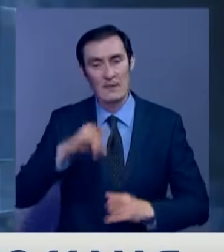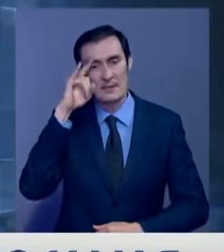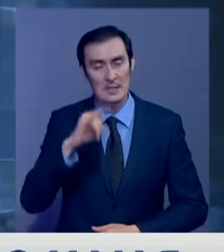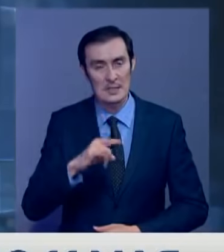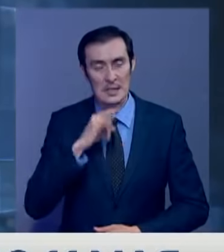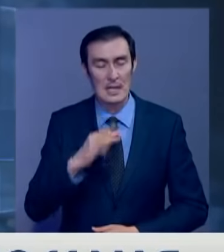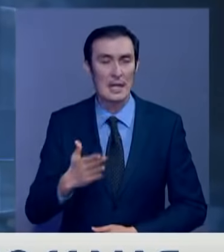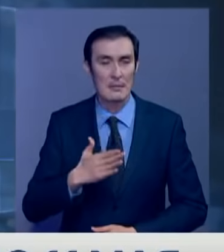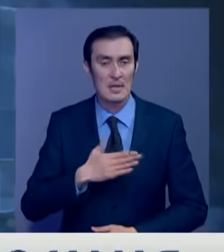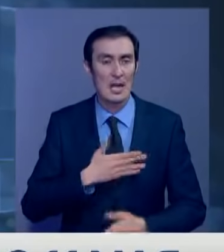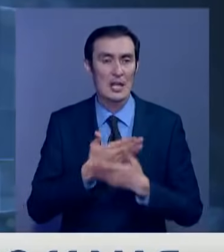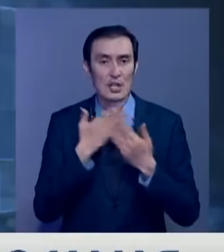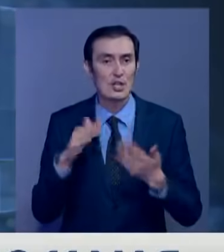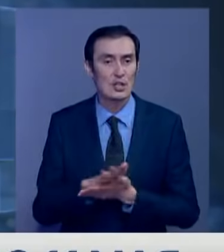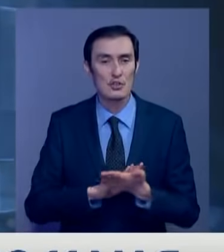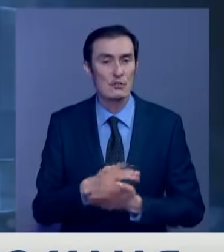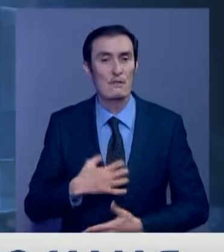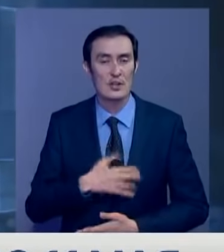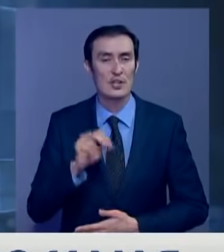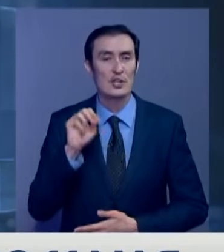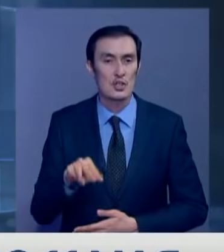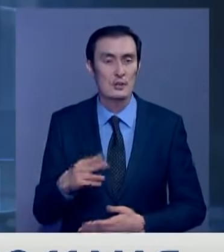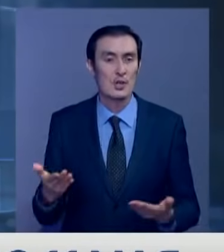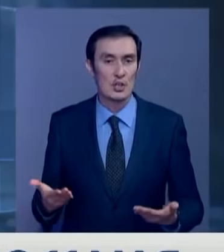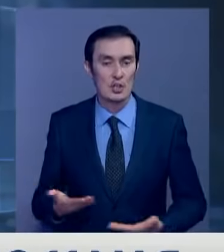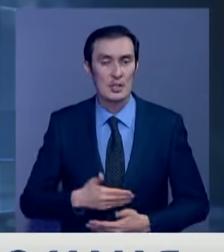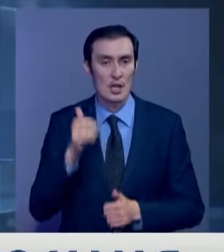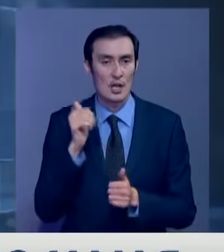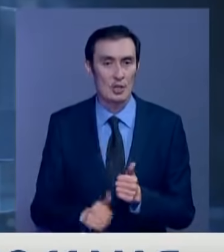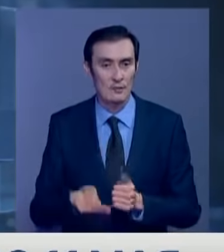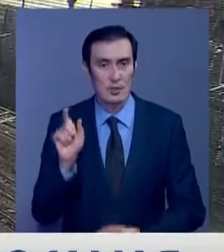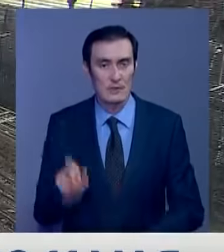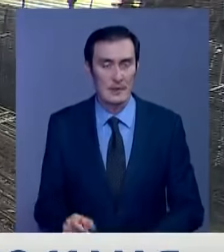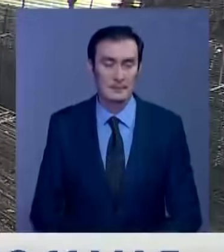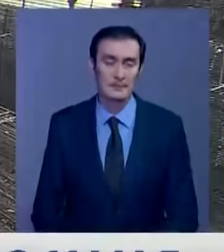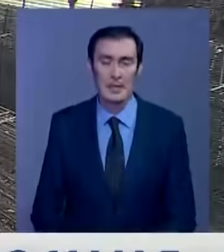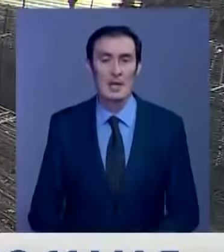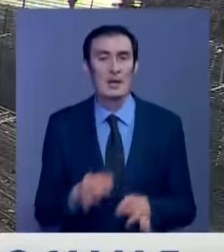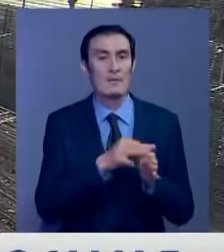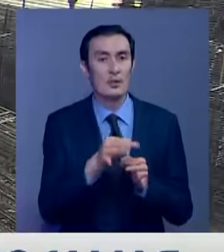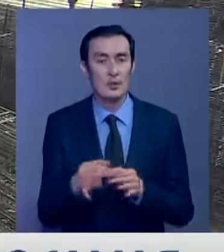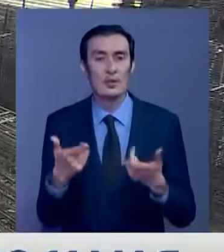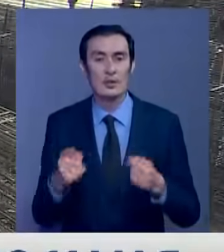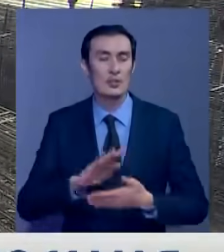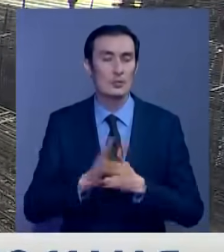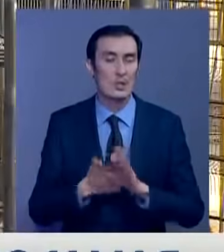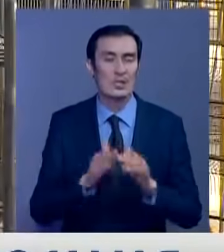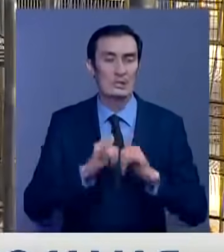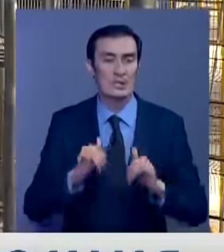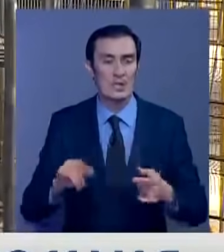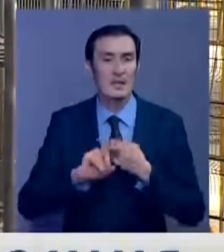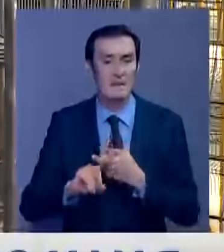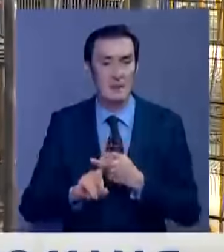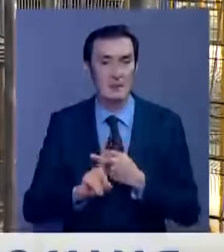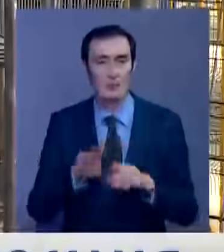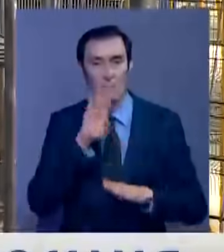Казахстане. Для меня нет ничего важнее жизни каждого соотечественника. В регионах, где ситуация с распространением вируса